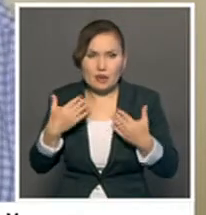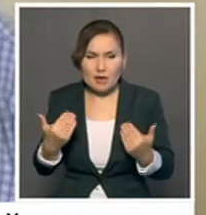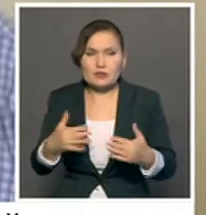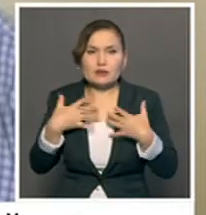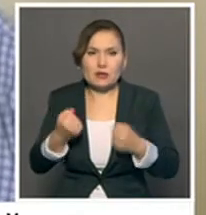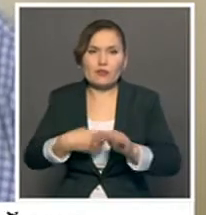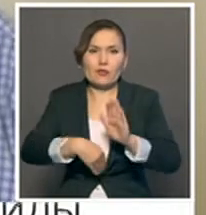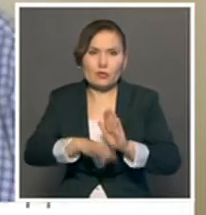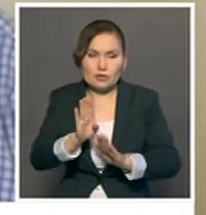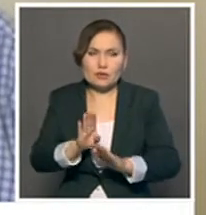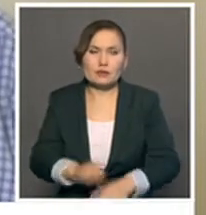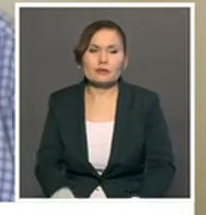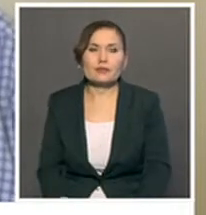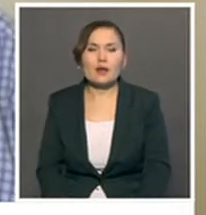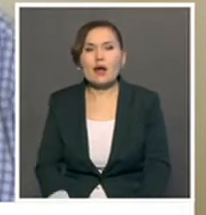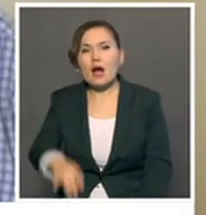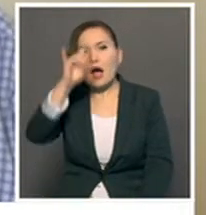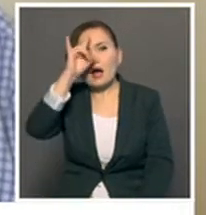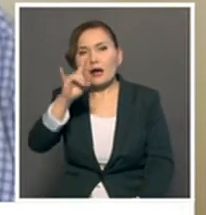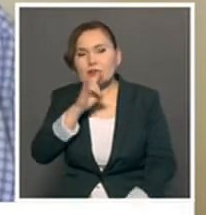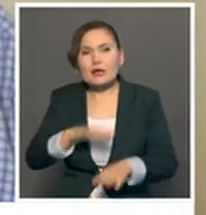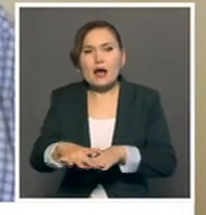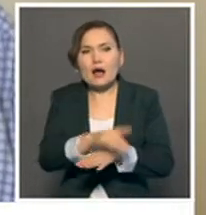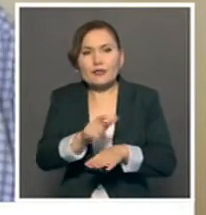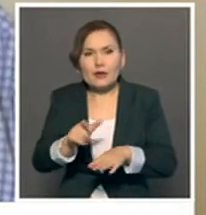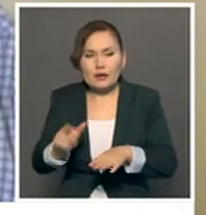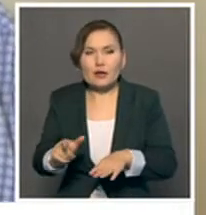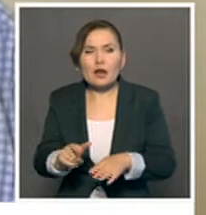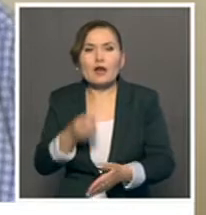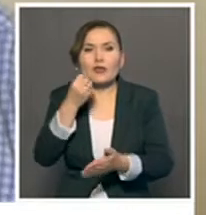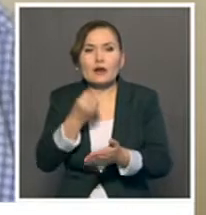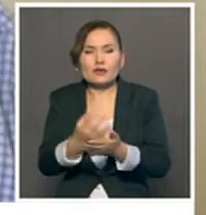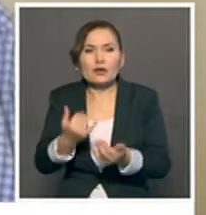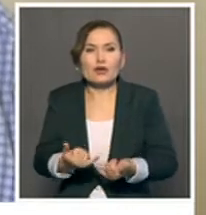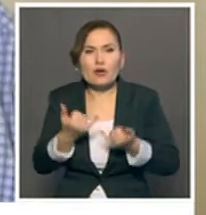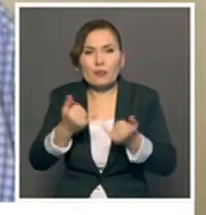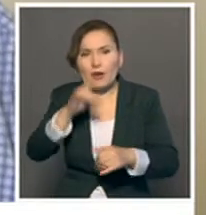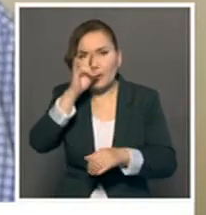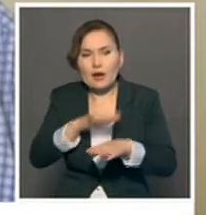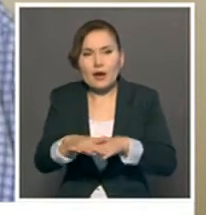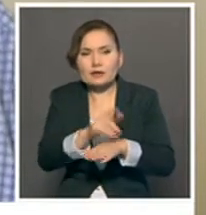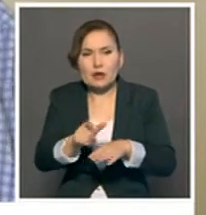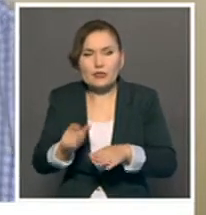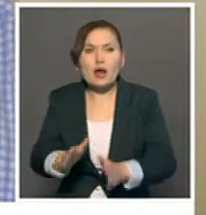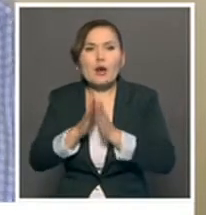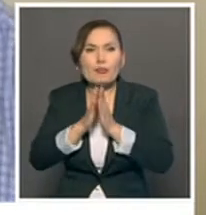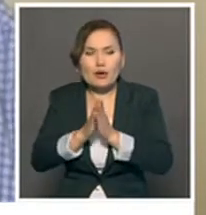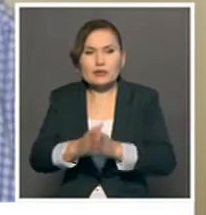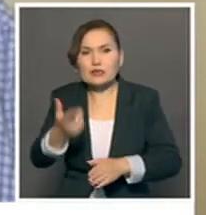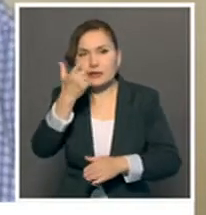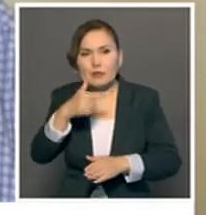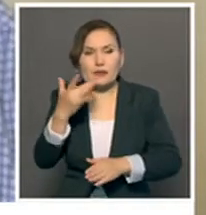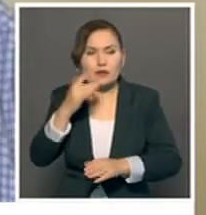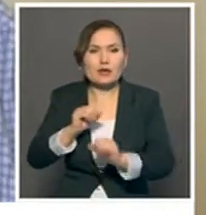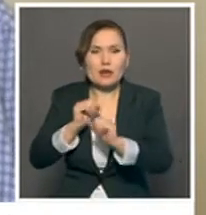гражданам. Қазақстан халқына айтарым, қадірлі отандастар, сіздерден өтініп сұраймын, өздеріңізді күтіңіздер,